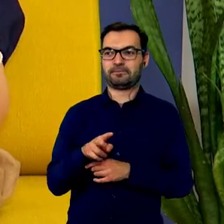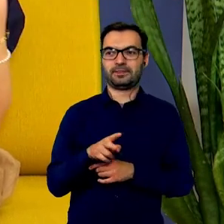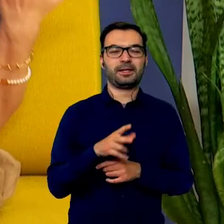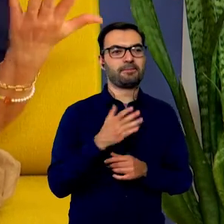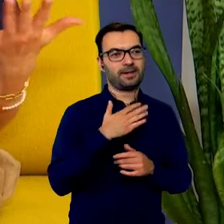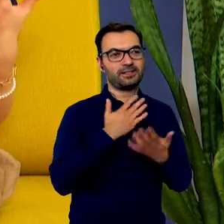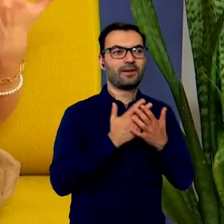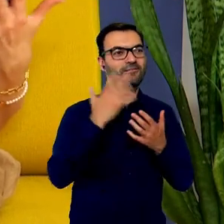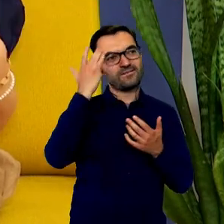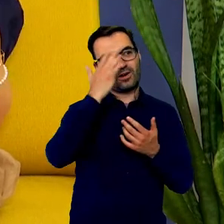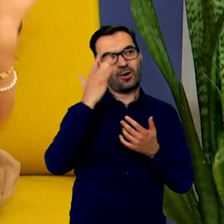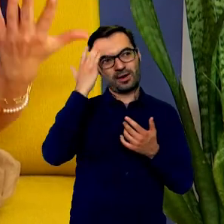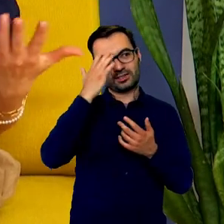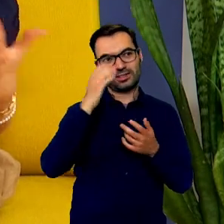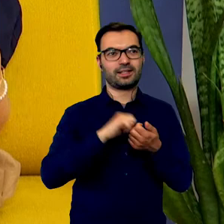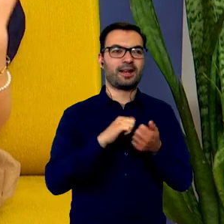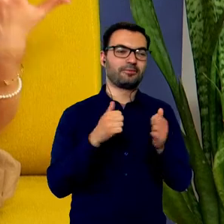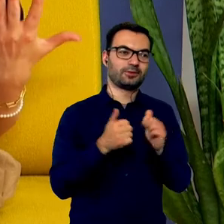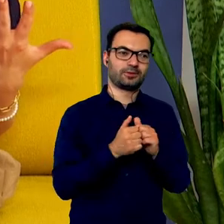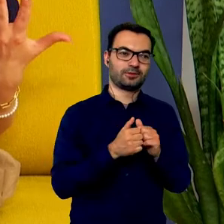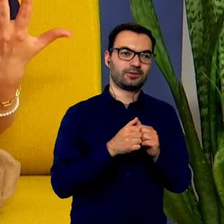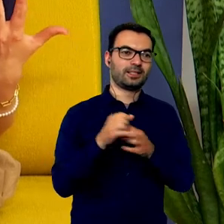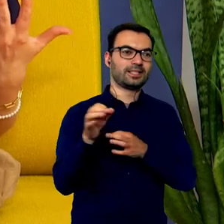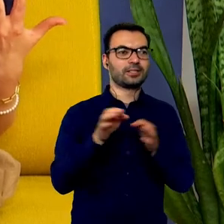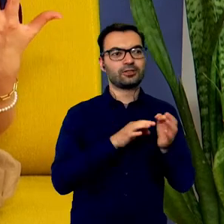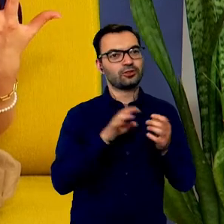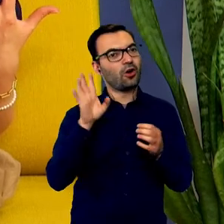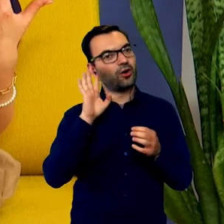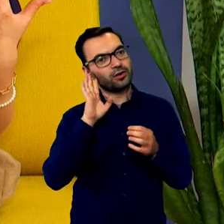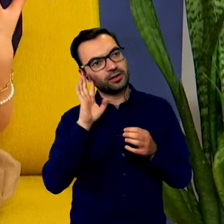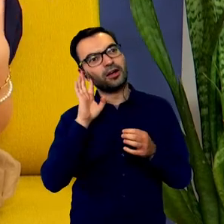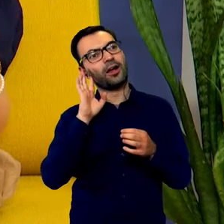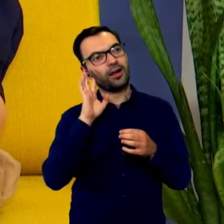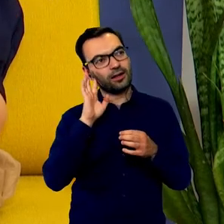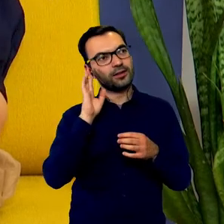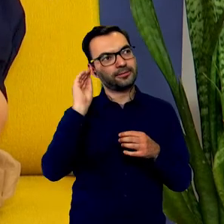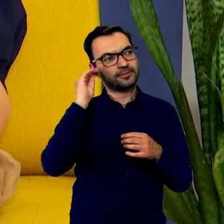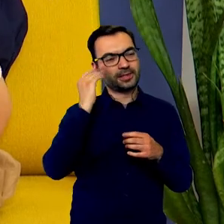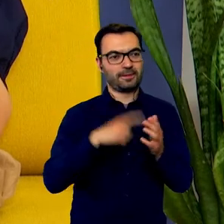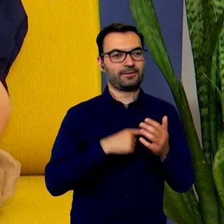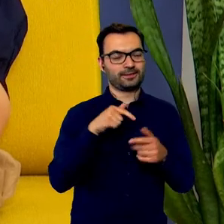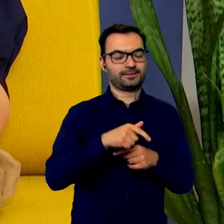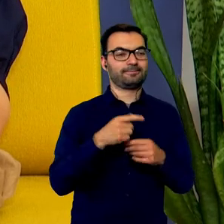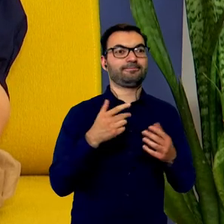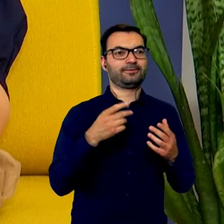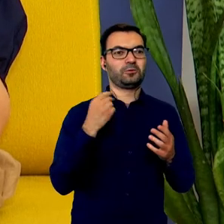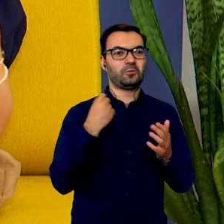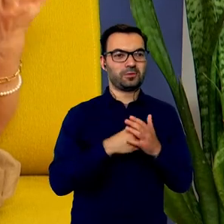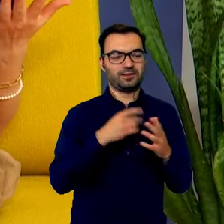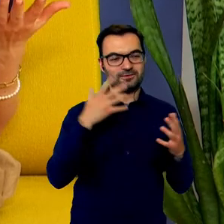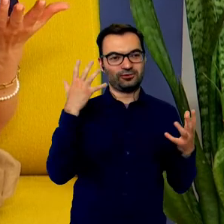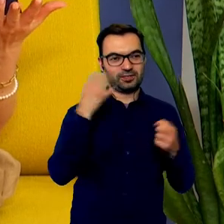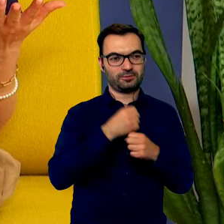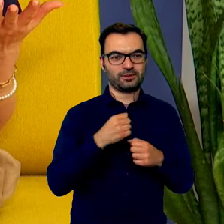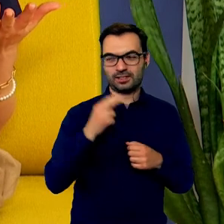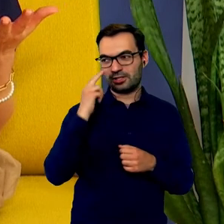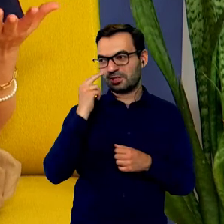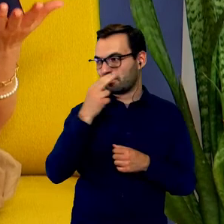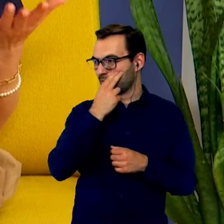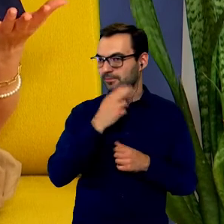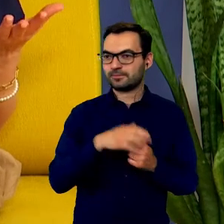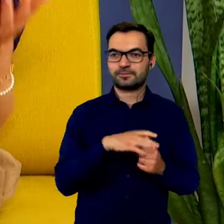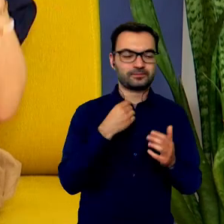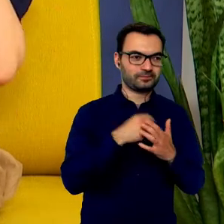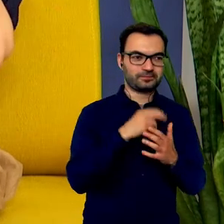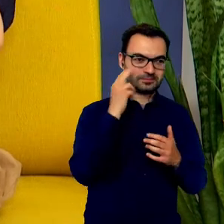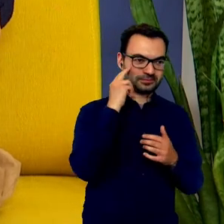pewne wyobrażenie, czy też to, co na podstawie opowieści innych można było na ten temat wiedzieć. Kupienie domu, no bo tak rzeczywiście ten dom,